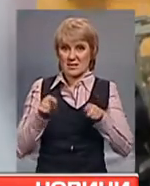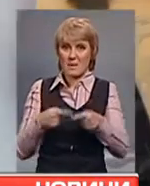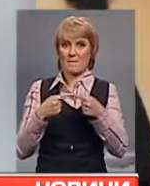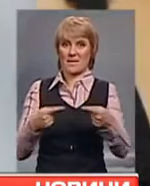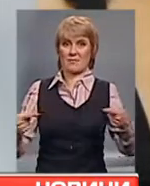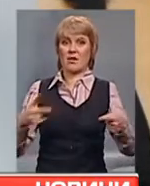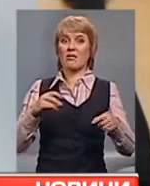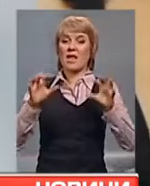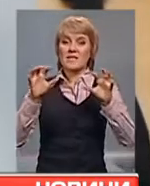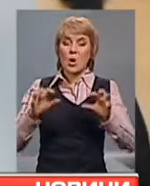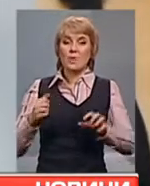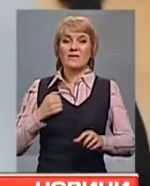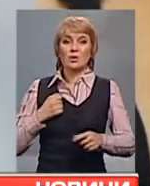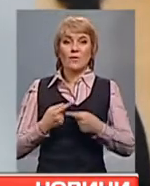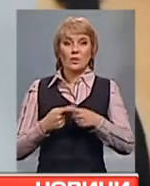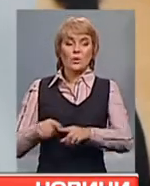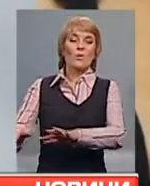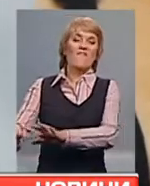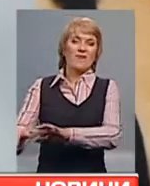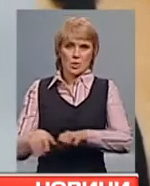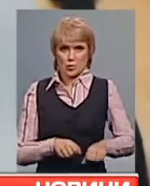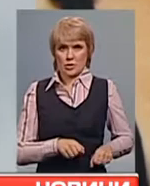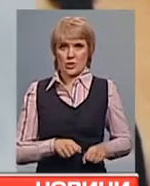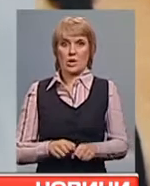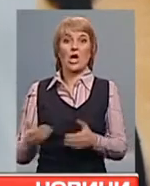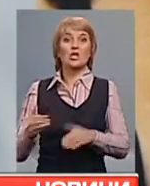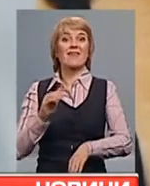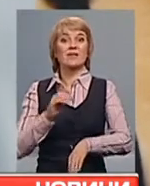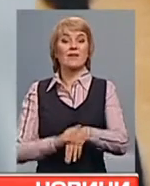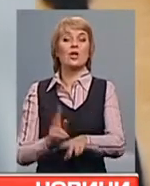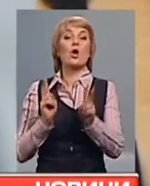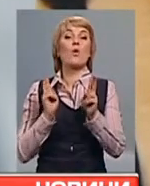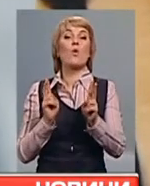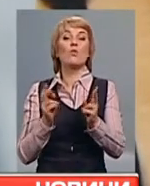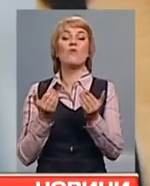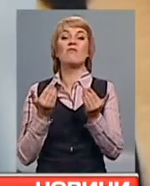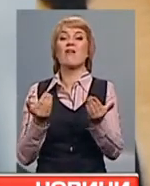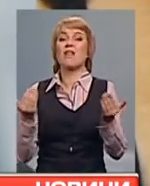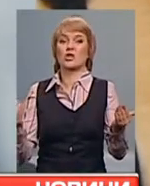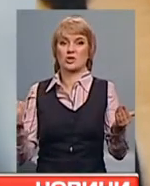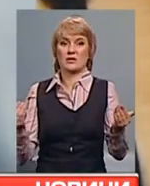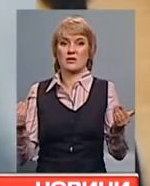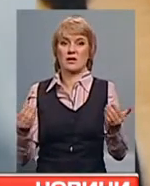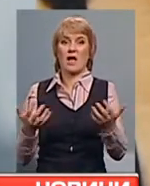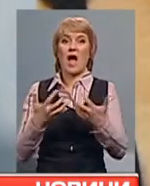в управлінні Державної фіскальної служби в Харківській області. Чи встановили вже, кому належить апаратура, у відомстві не розповіли.